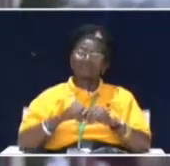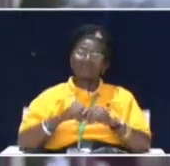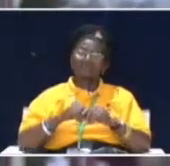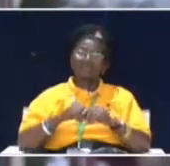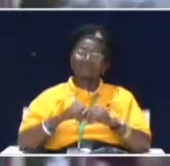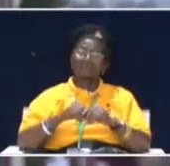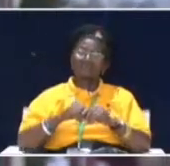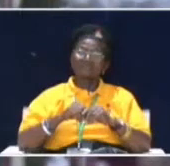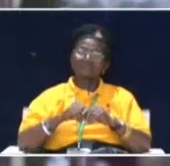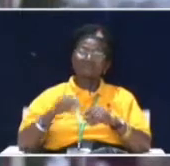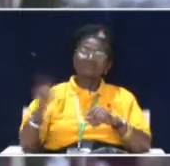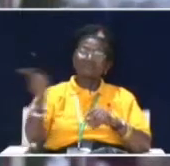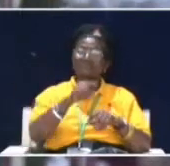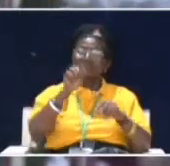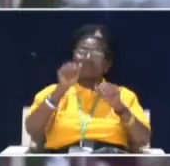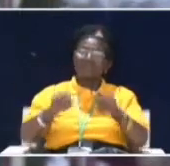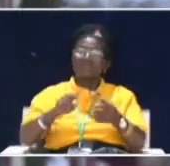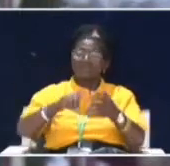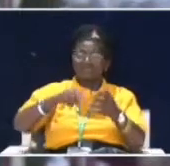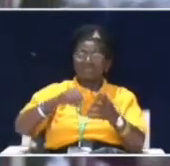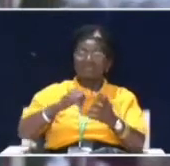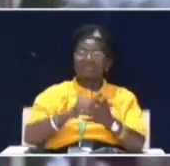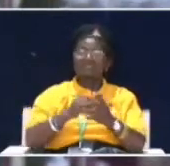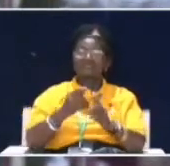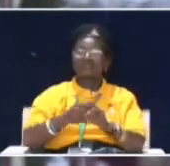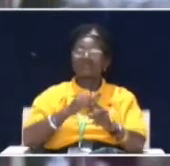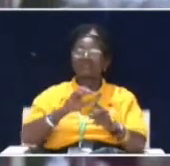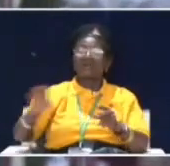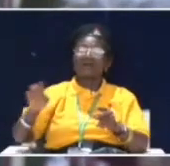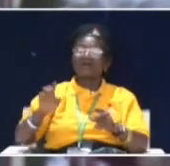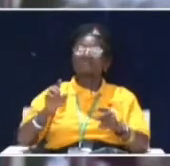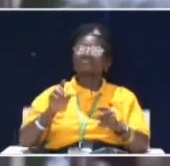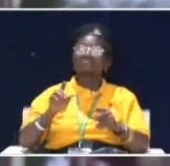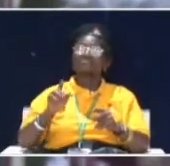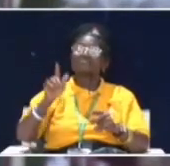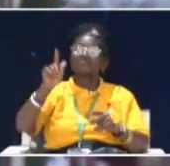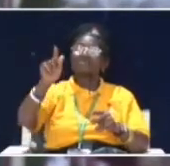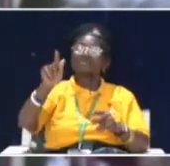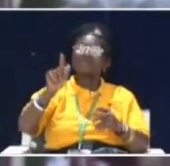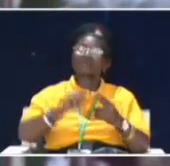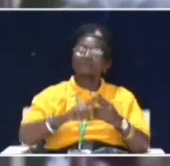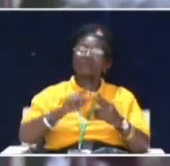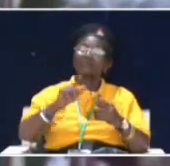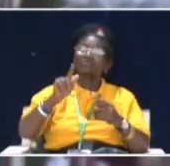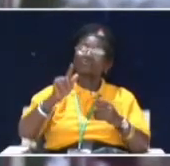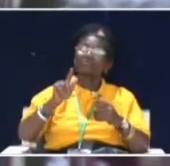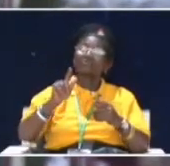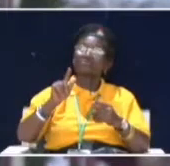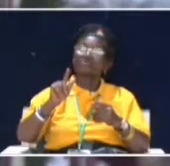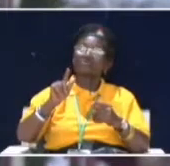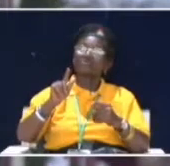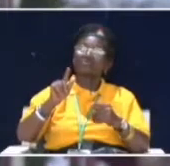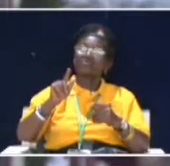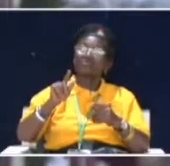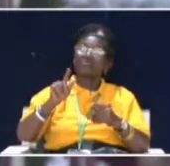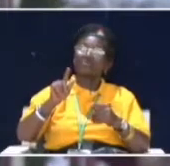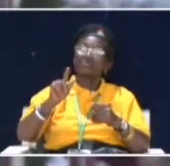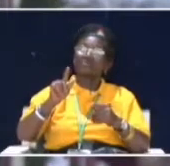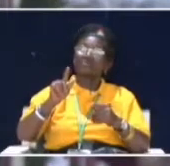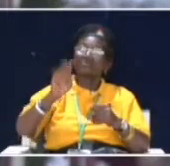ogójì. You can read it from verse 1-43. Ẹ lè kà láti ẹsẹ̀ kìíní dé ìkẹtàlélógójì. Genesis 41 from